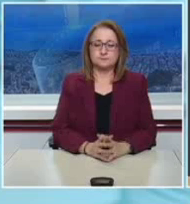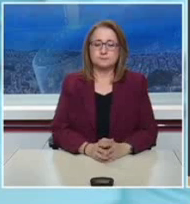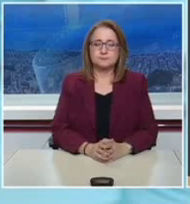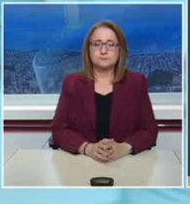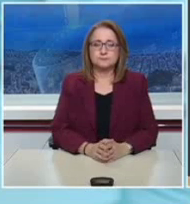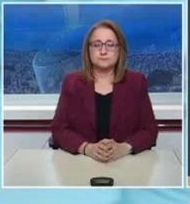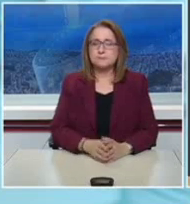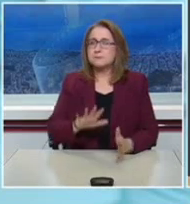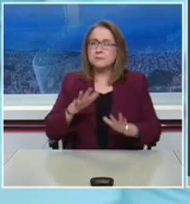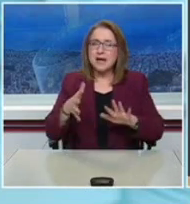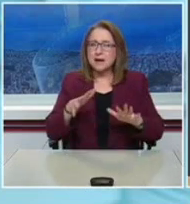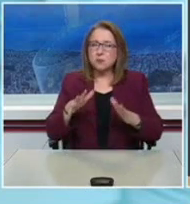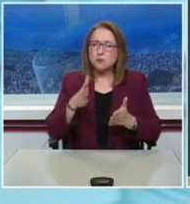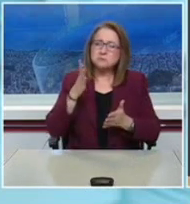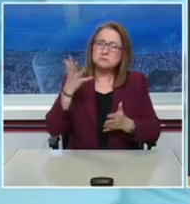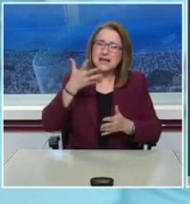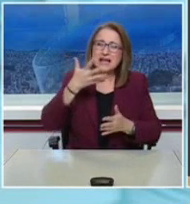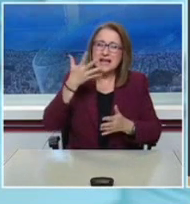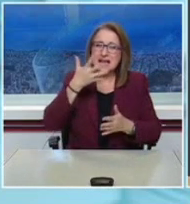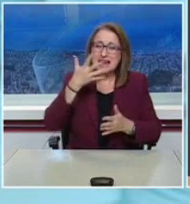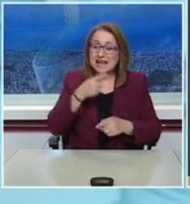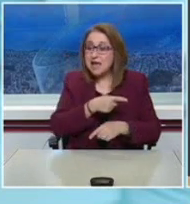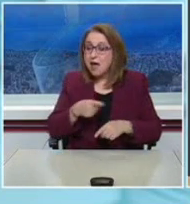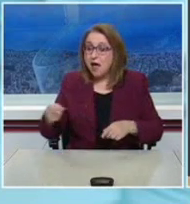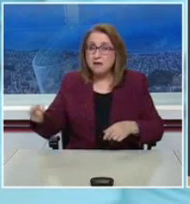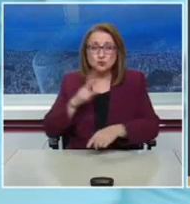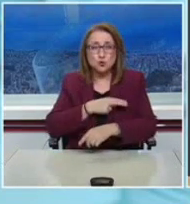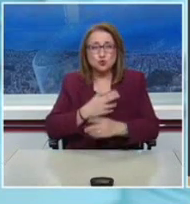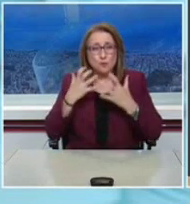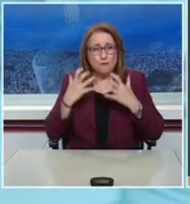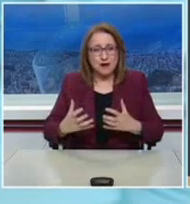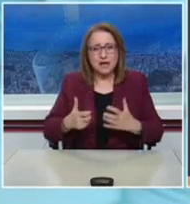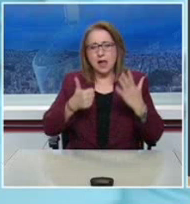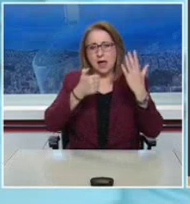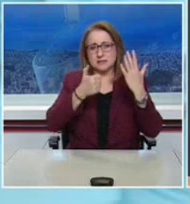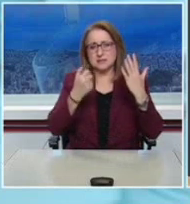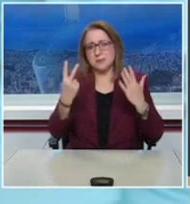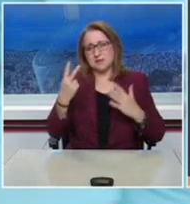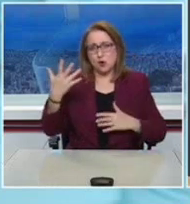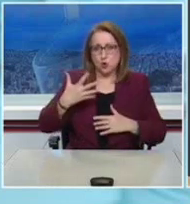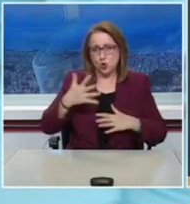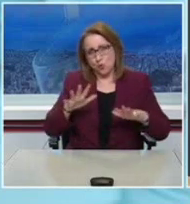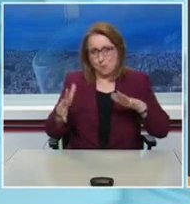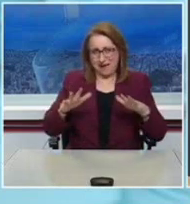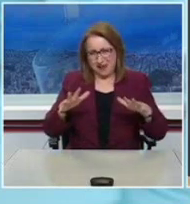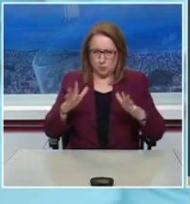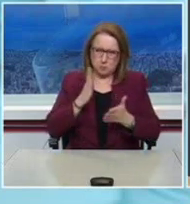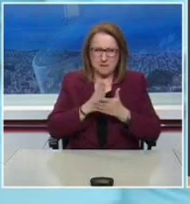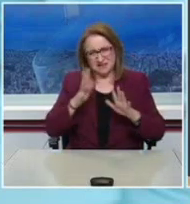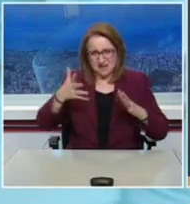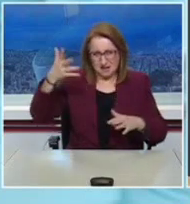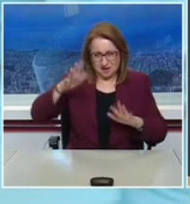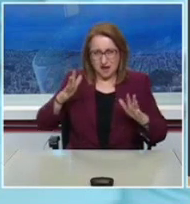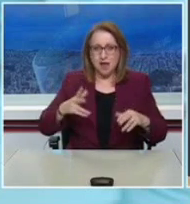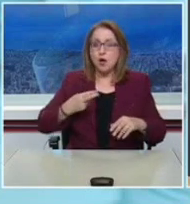Η μέση ηλικία των διασωληνωμένων είναι τα 67 έτη, οι περισσότεροι είναι άνδρες